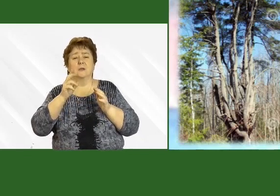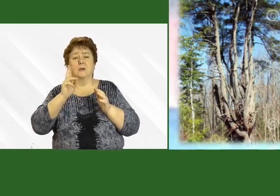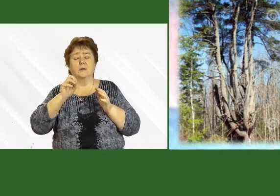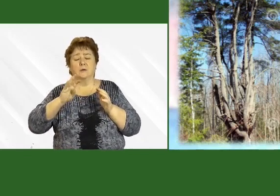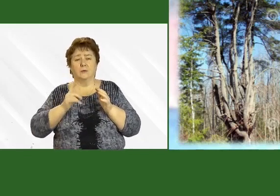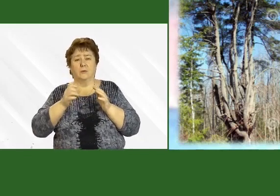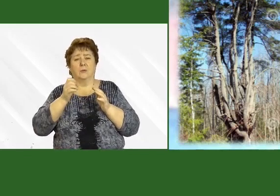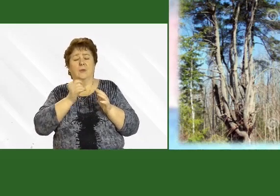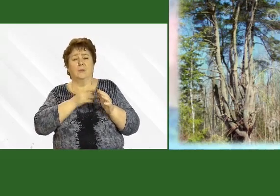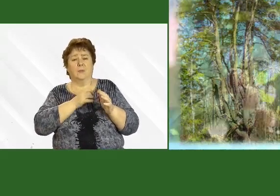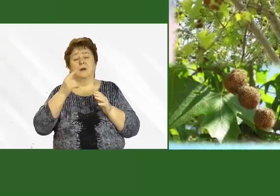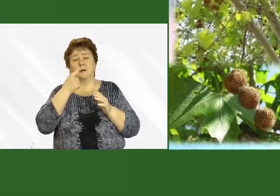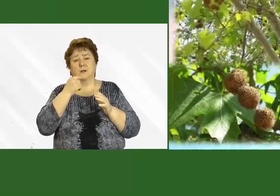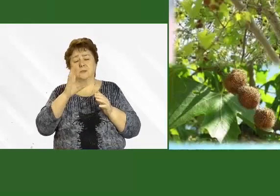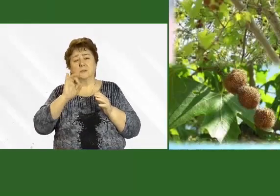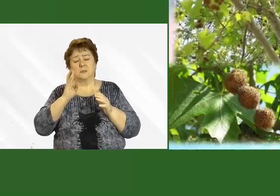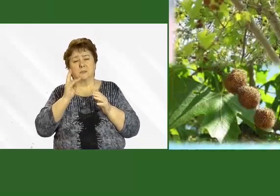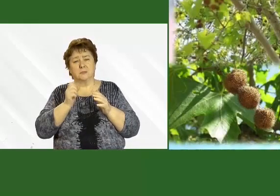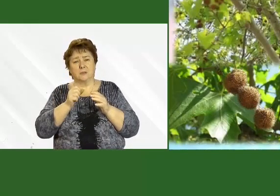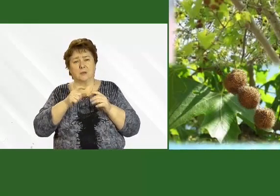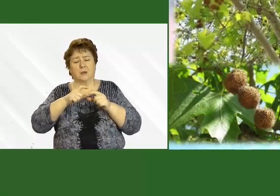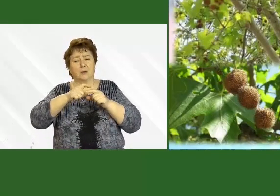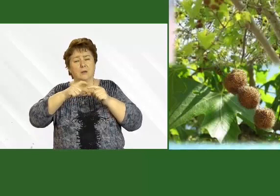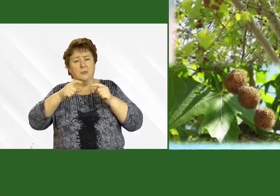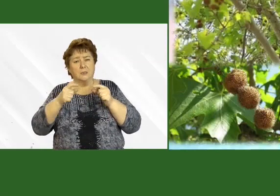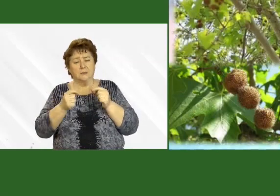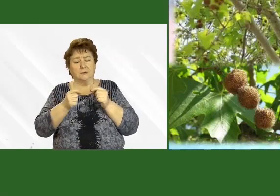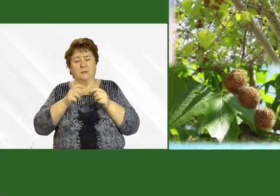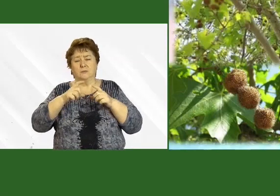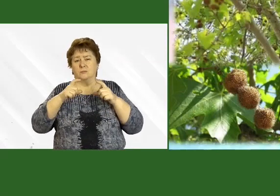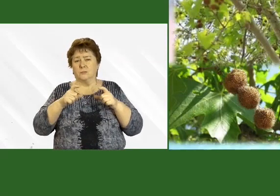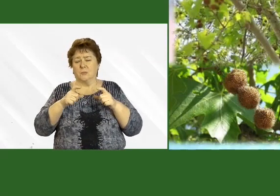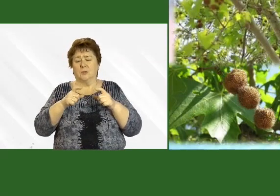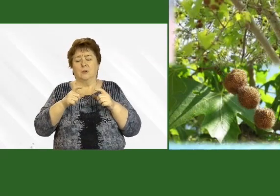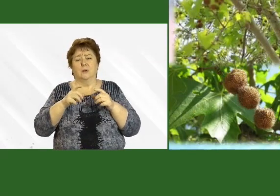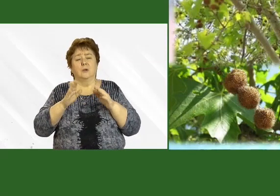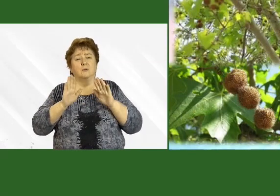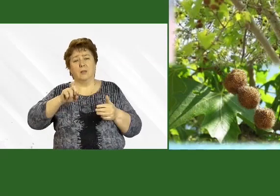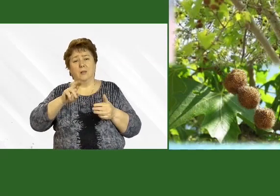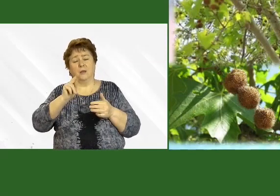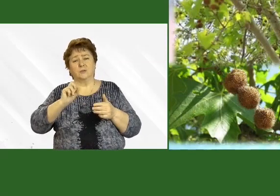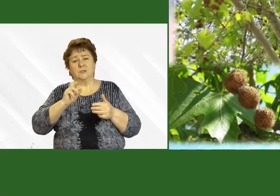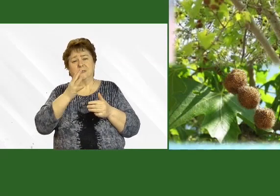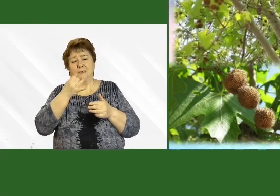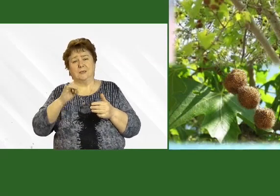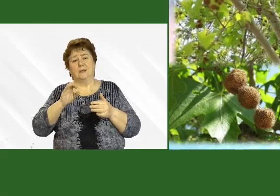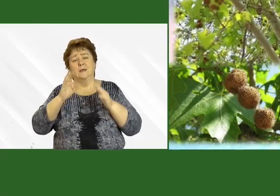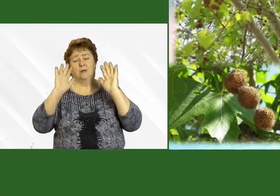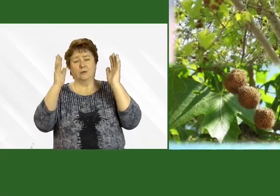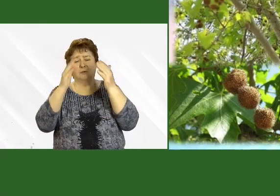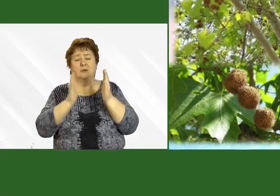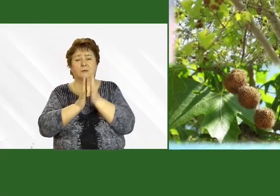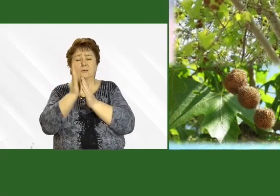и красная сосна широколиственные леса сохранились только во палочек здесь произрастает